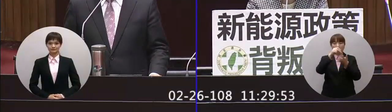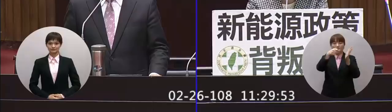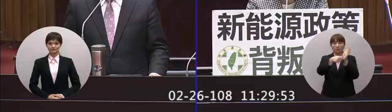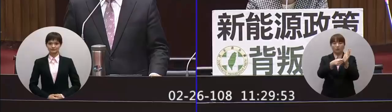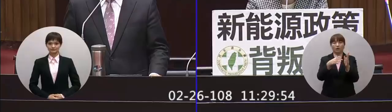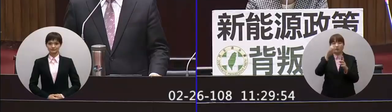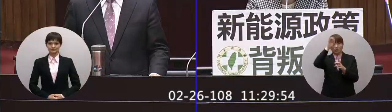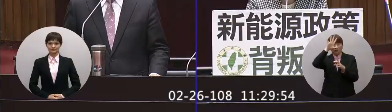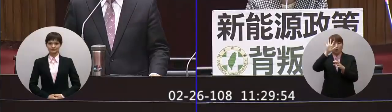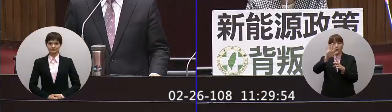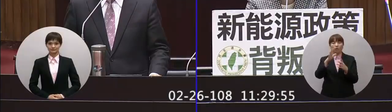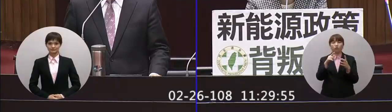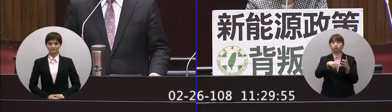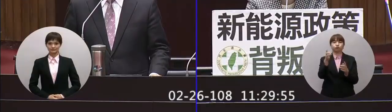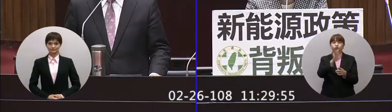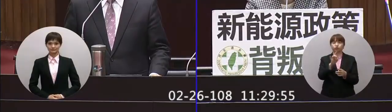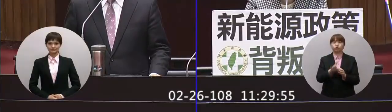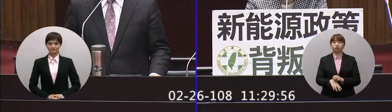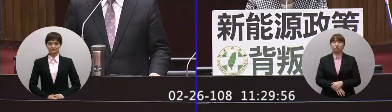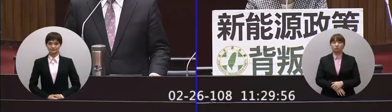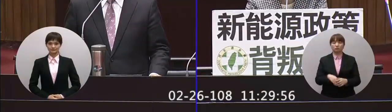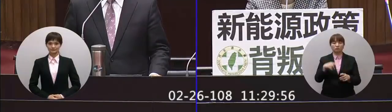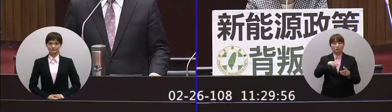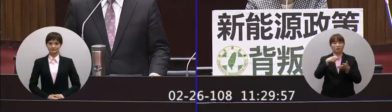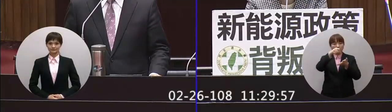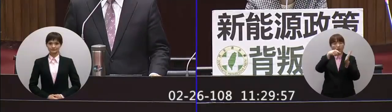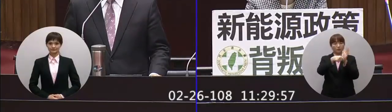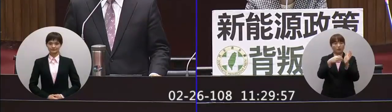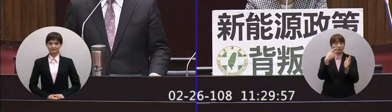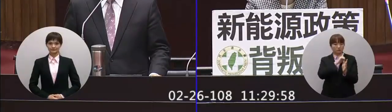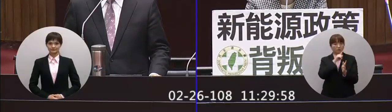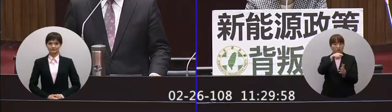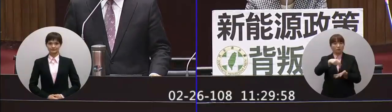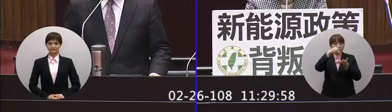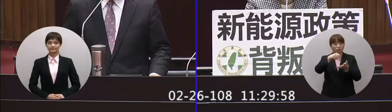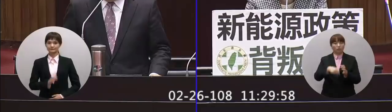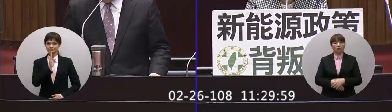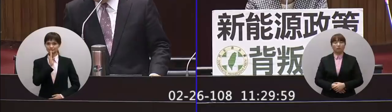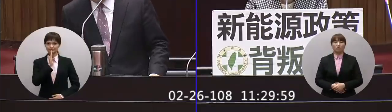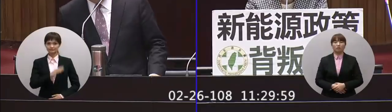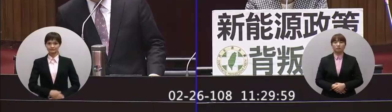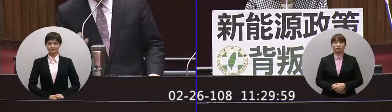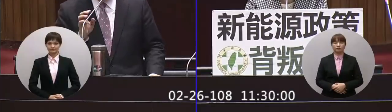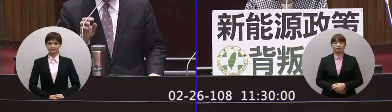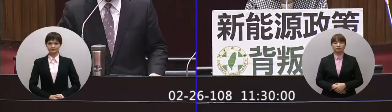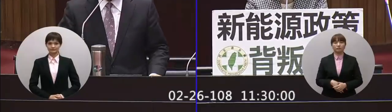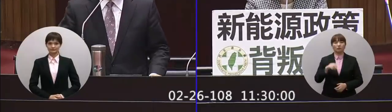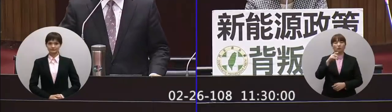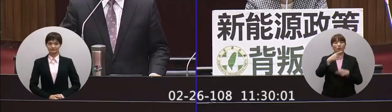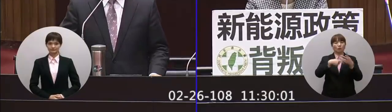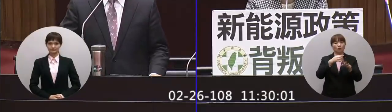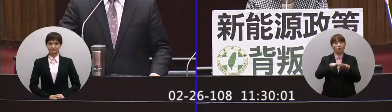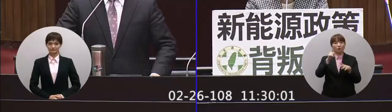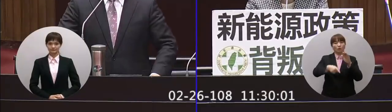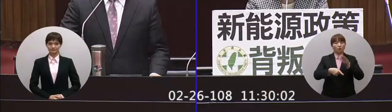过有党籍的这样的中选会主委。请问这个提名人事案是你提名的吗？ 对。 那为什么您